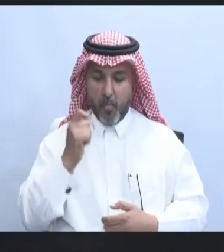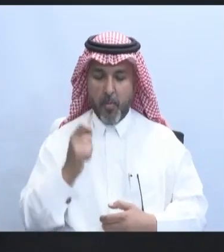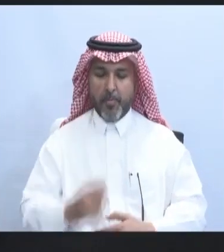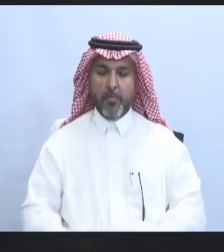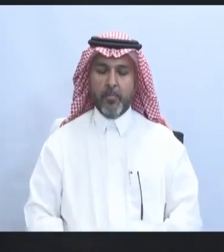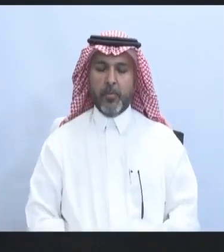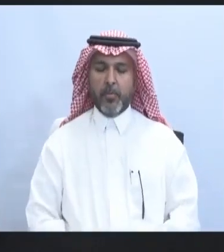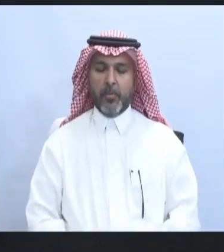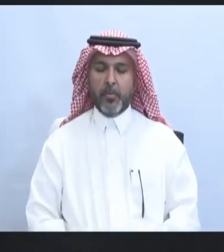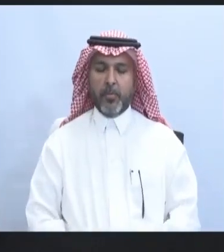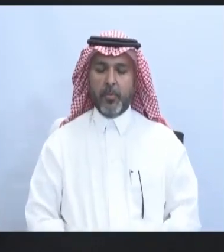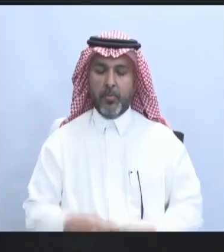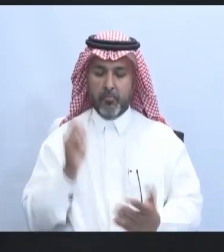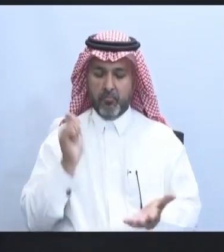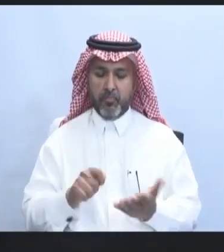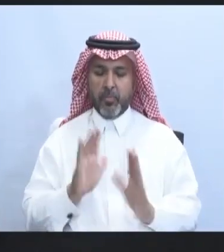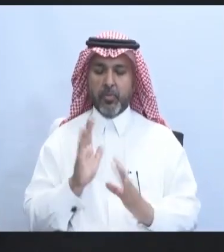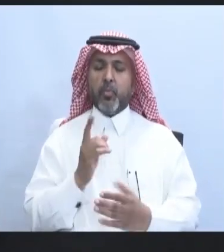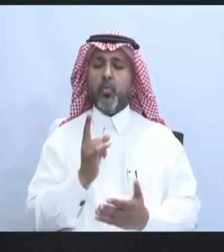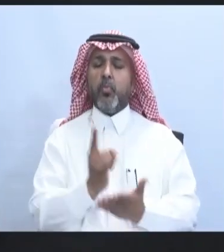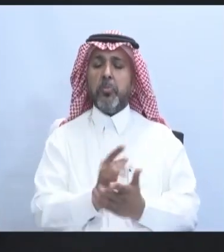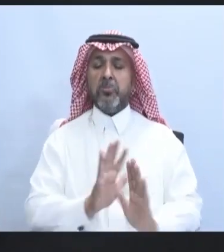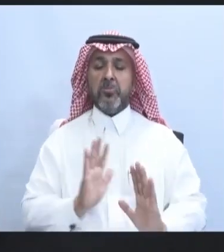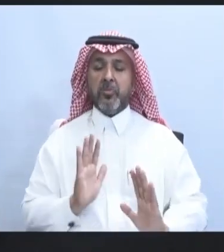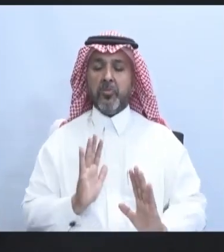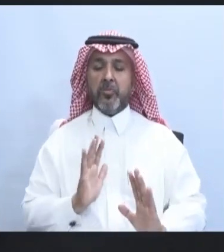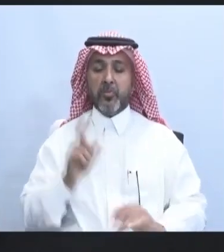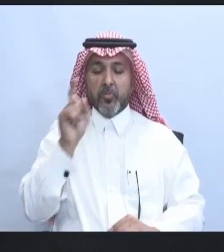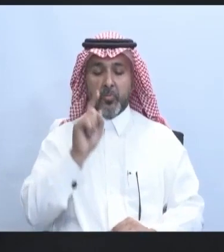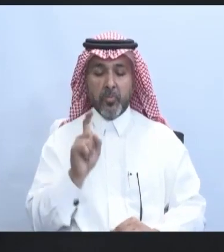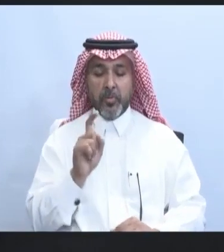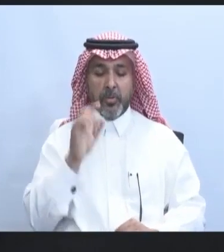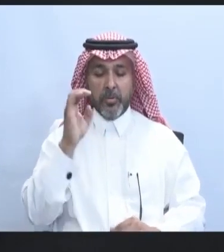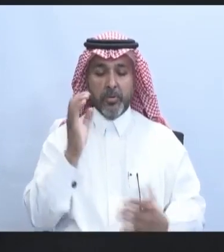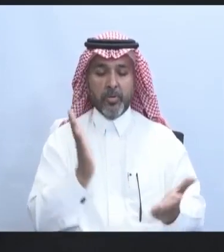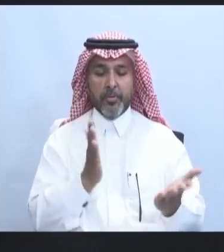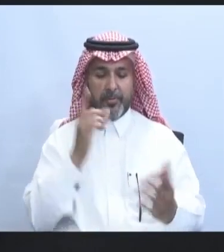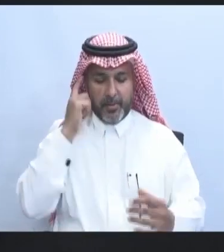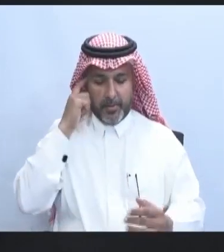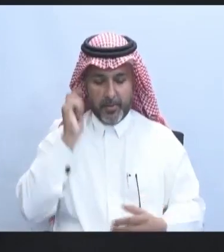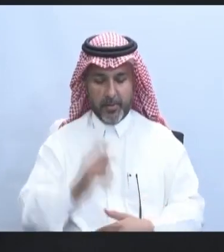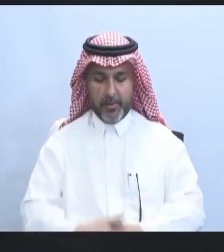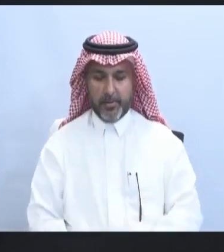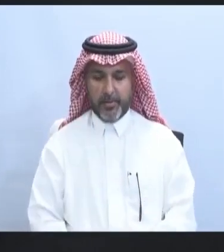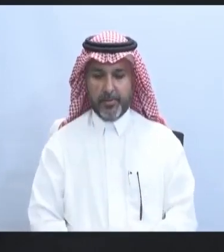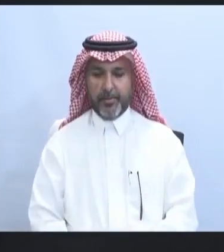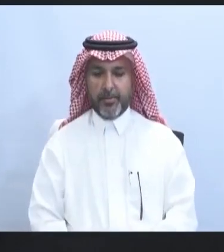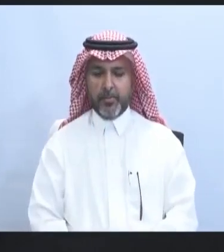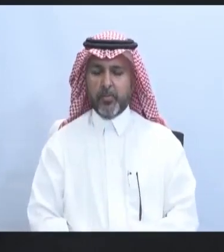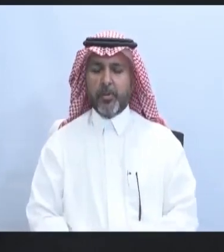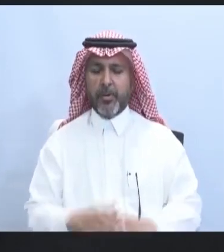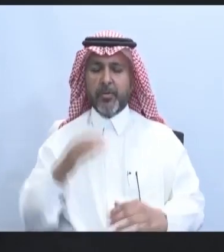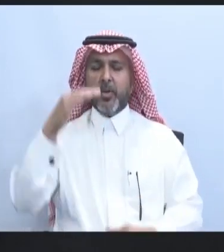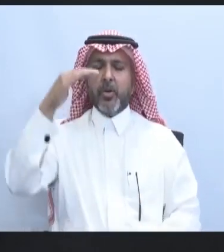وفي دراسه ومعرفه امور الدين وما يتعلق بها من احكام هي تكون او